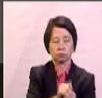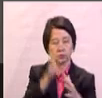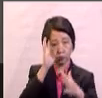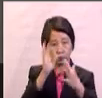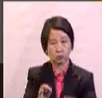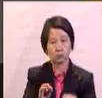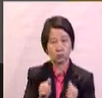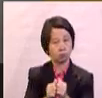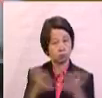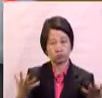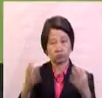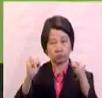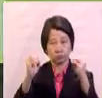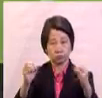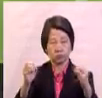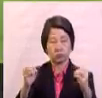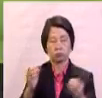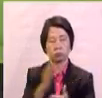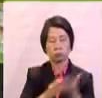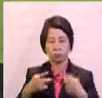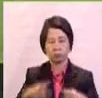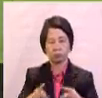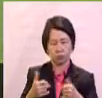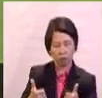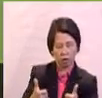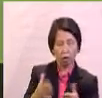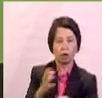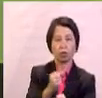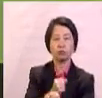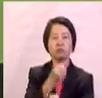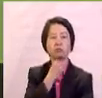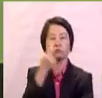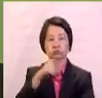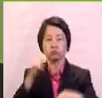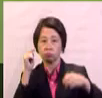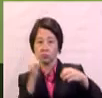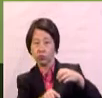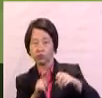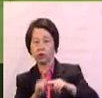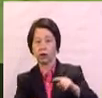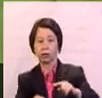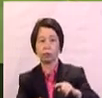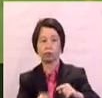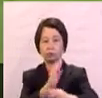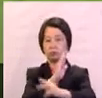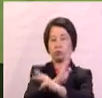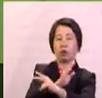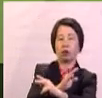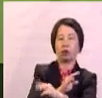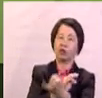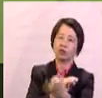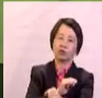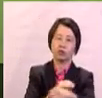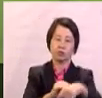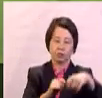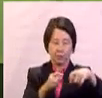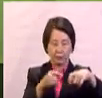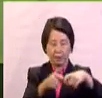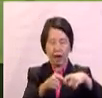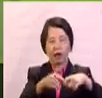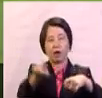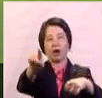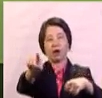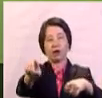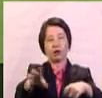keputusan tanpa jaringan. Beberapa peluang menarik diperoleh Perak untuk mendahului, namun palang menjadi penghalang kepada percubaan Gilman